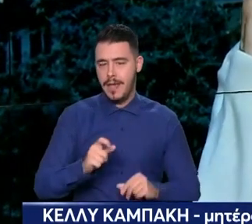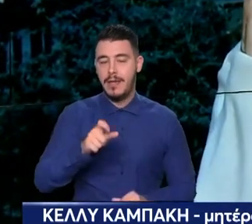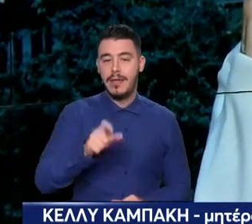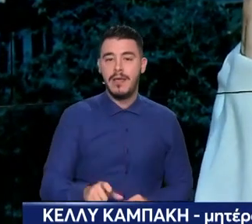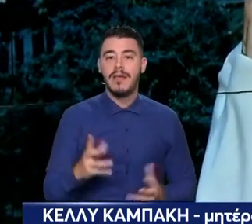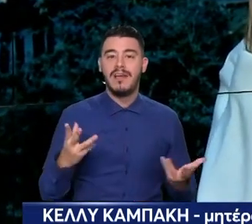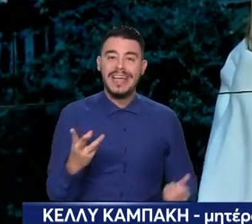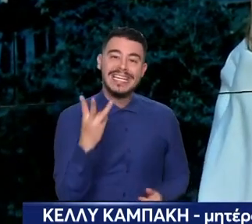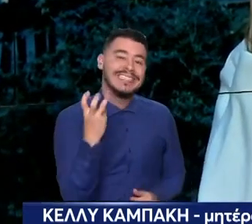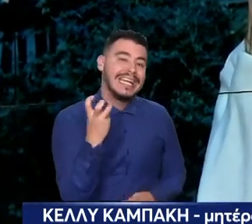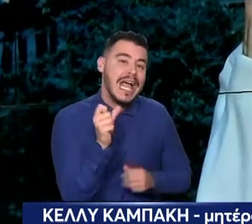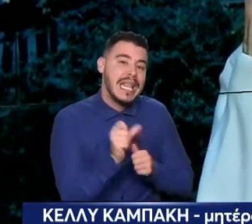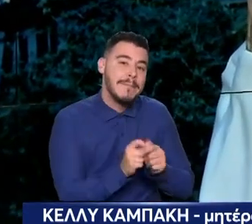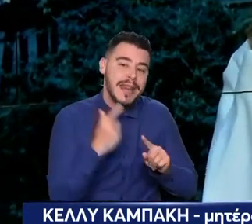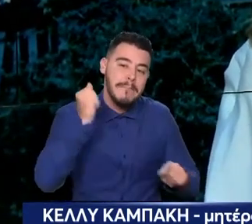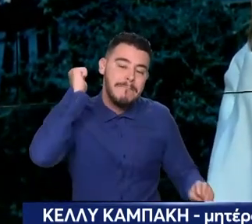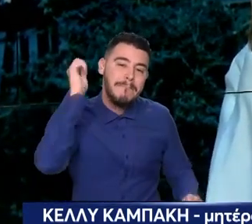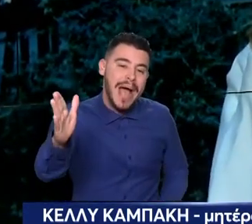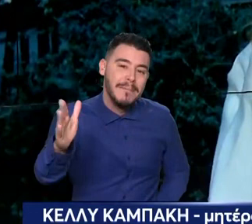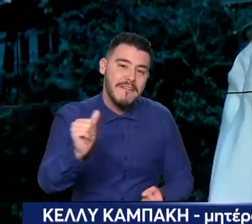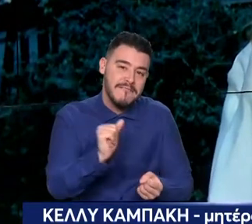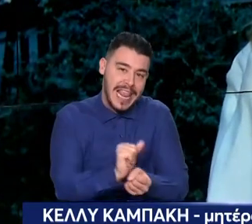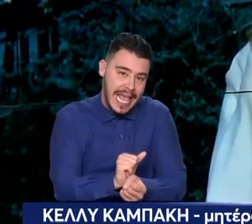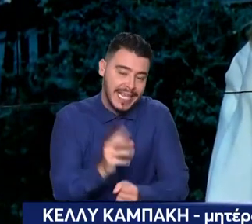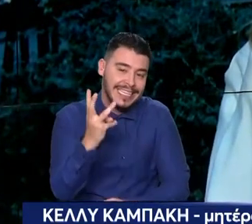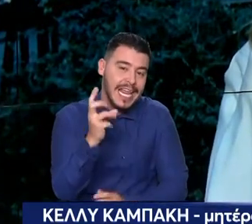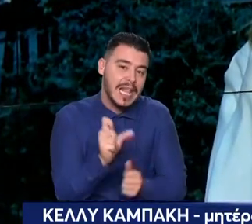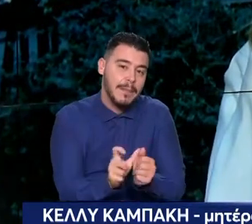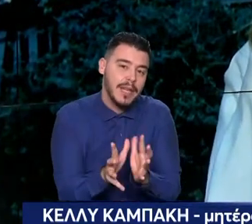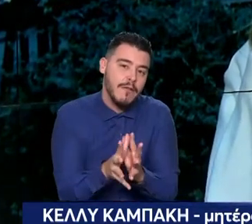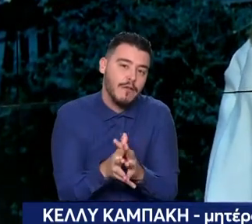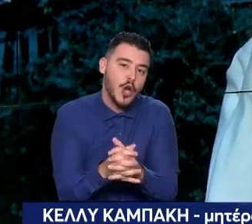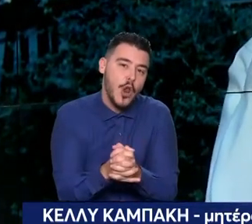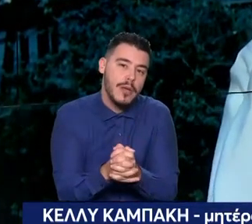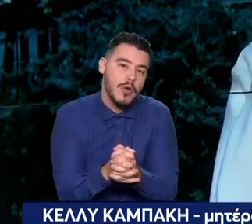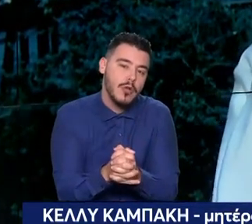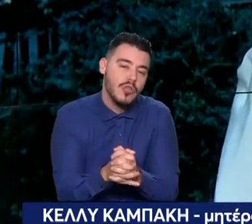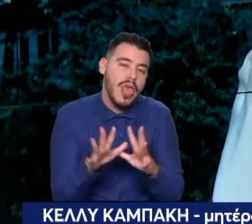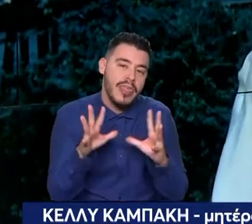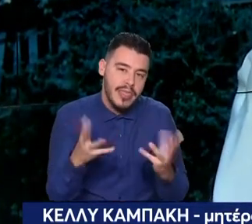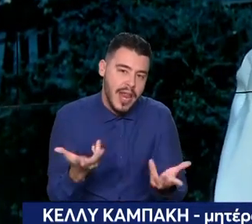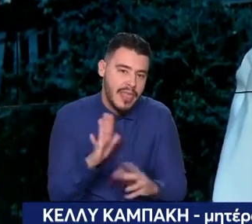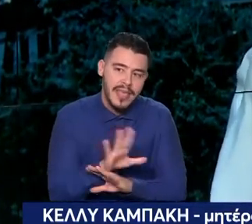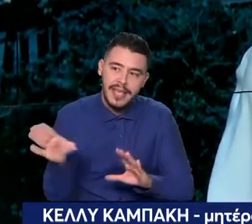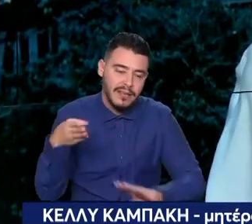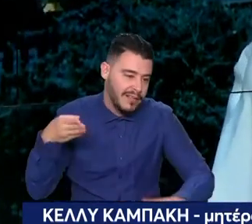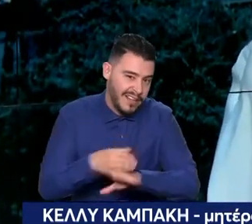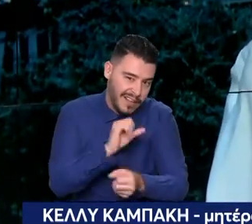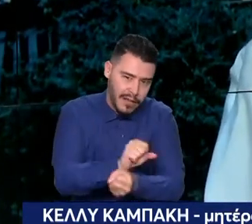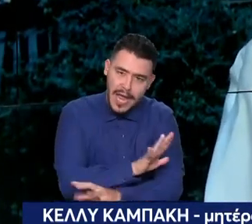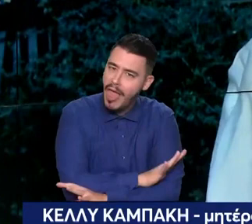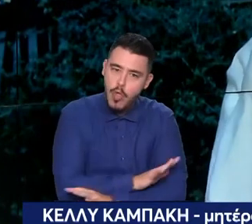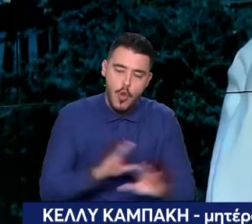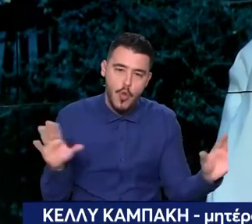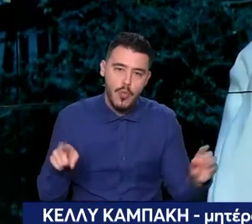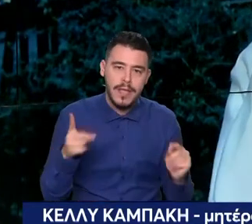30 μήνες με αναστολή. Αυτή ήταν η ποινή του οδηγού που σκότωσε τον Αδαμάντιο. 30 μήνες με αναστολή. Κυκλοφορεί ελεύθερος. Δεν του